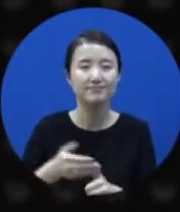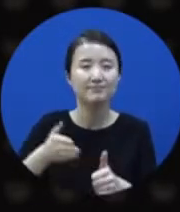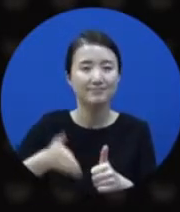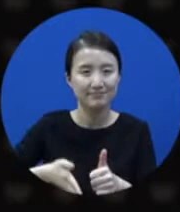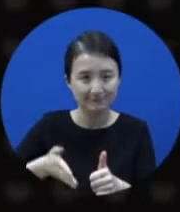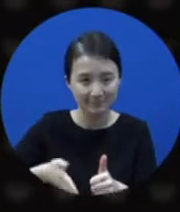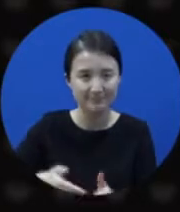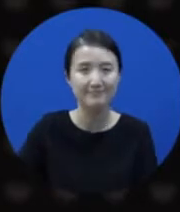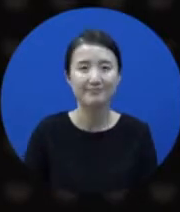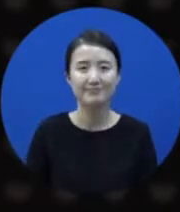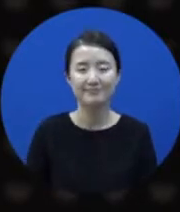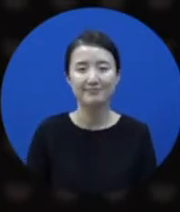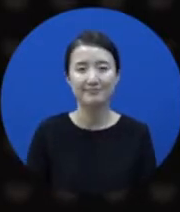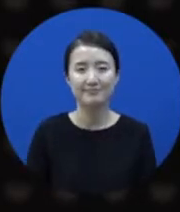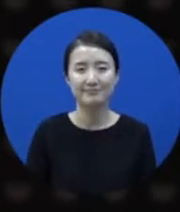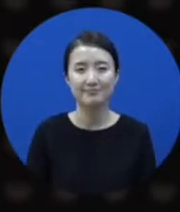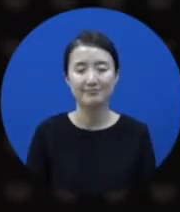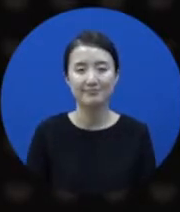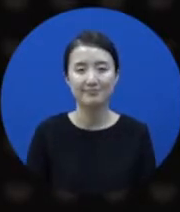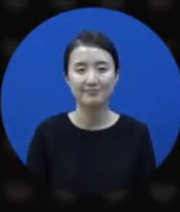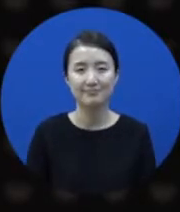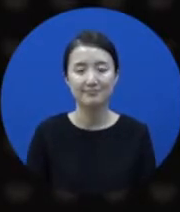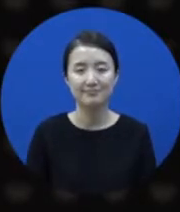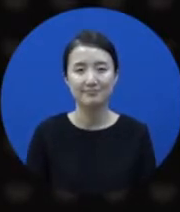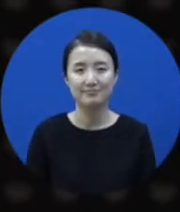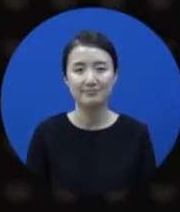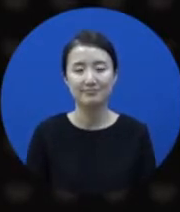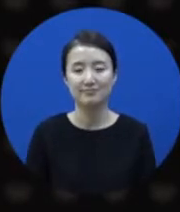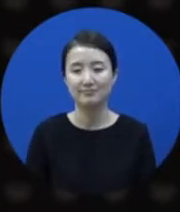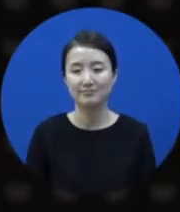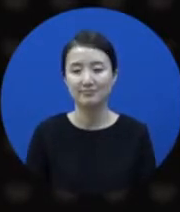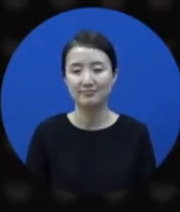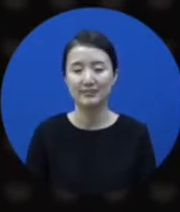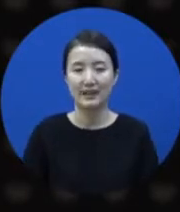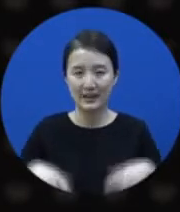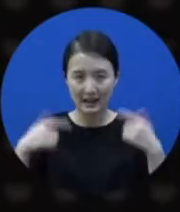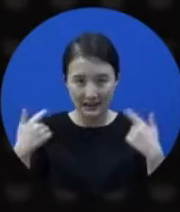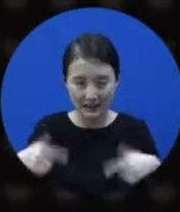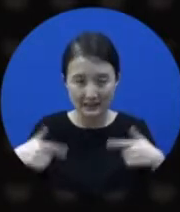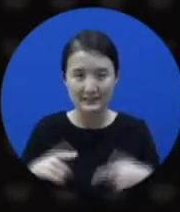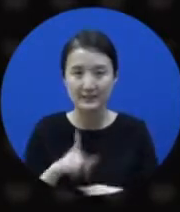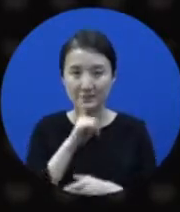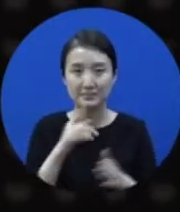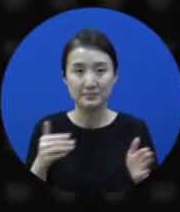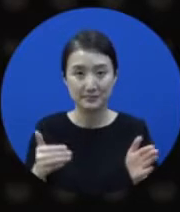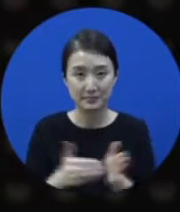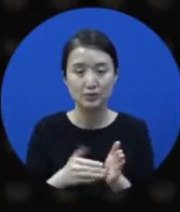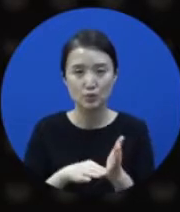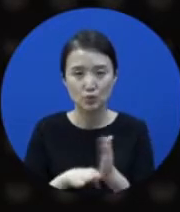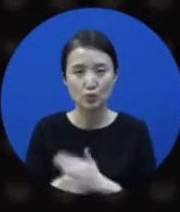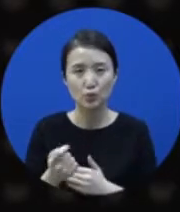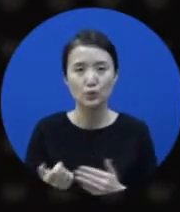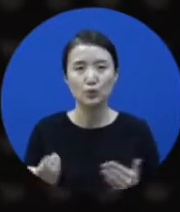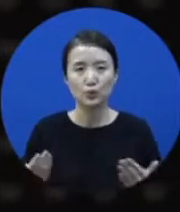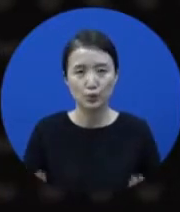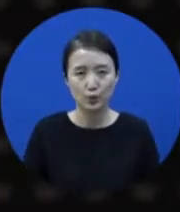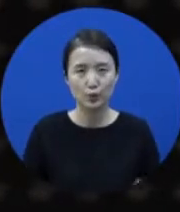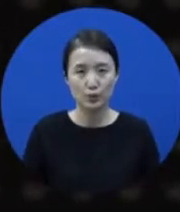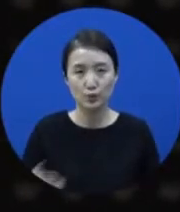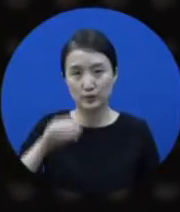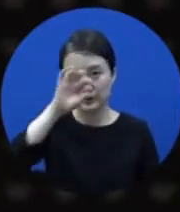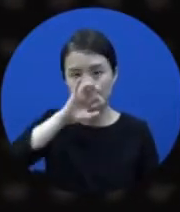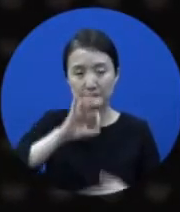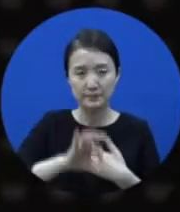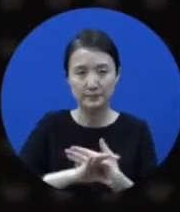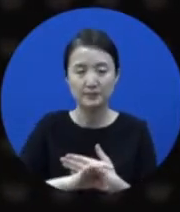네. 그래서 마침표 끝난 다음에 자, 요만큼만 쉬었다 가세요. 그러면 말이 빨라지는 것을 충분히 막으실